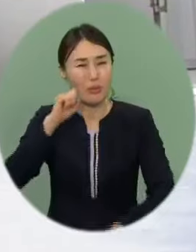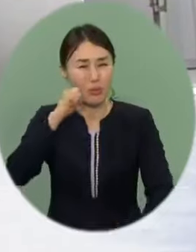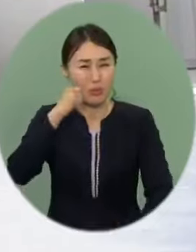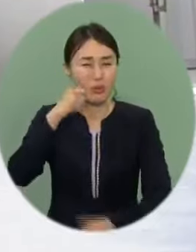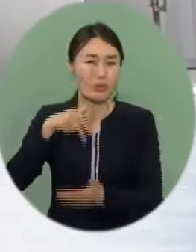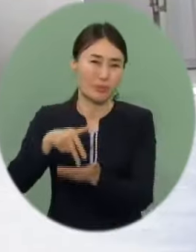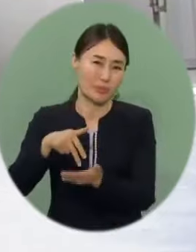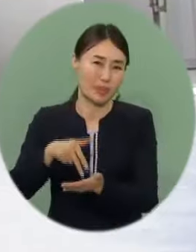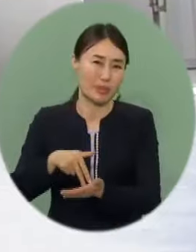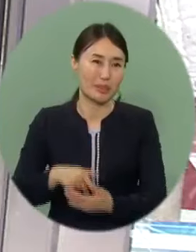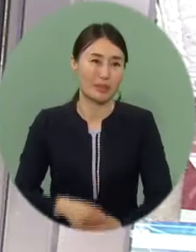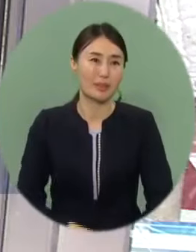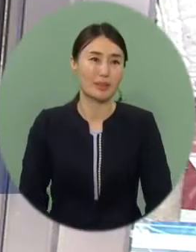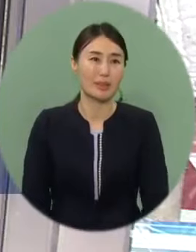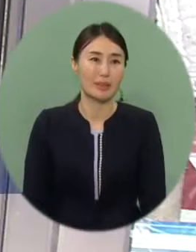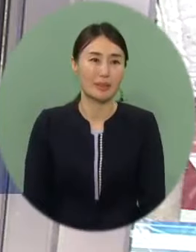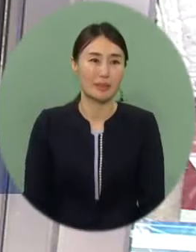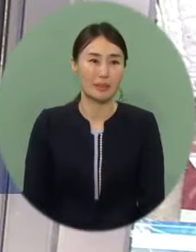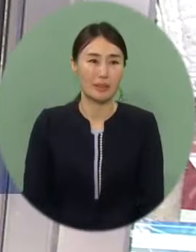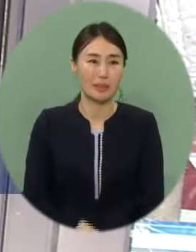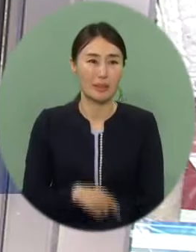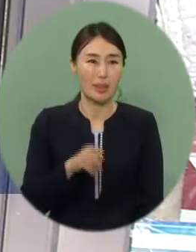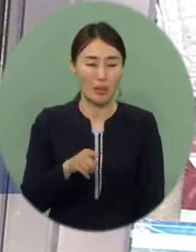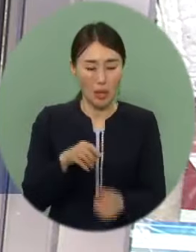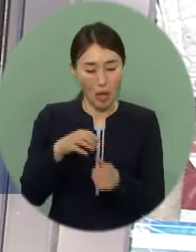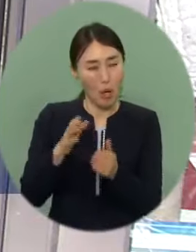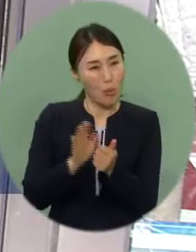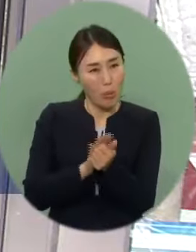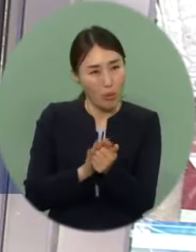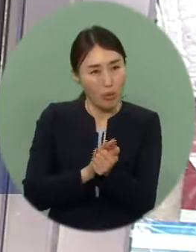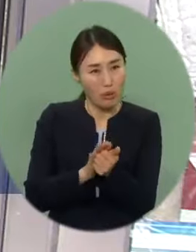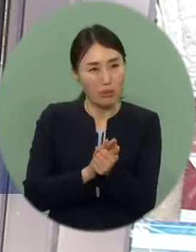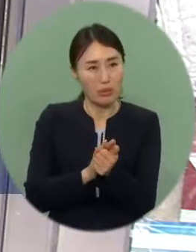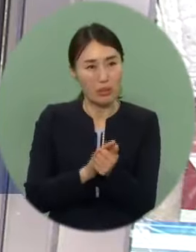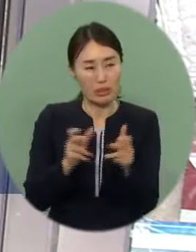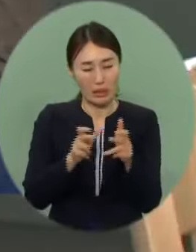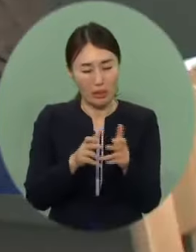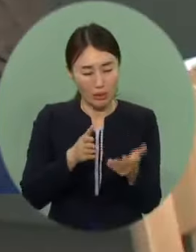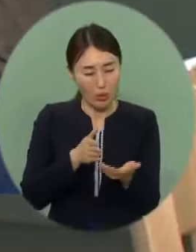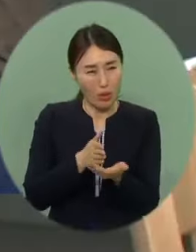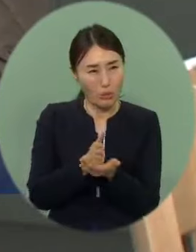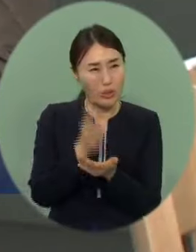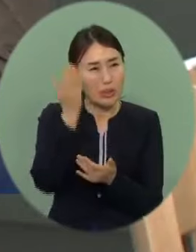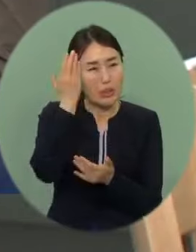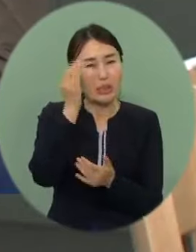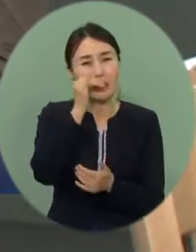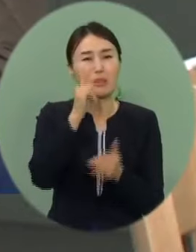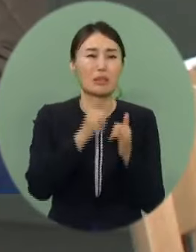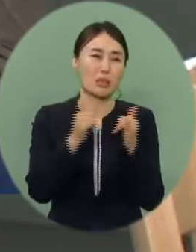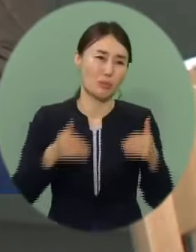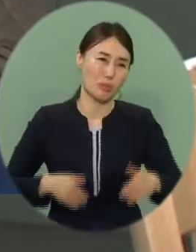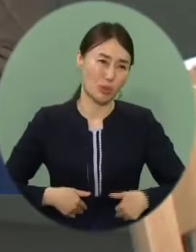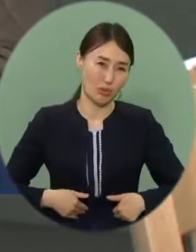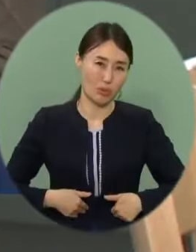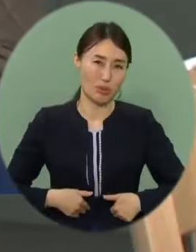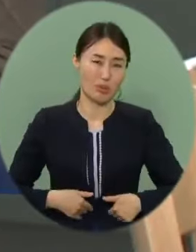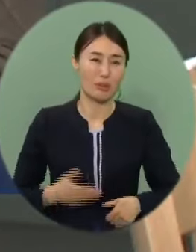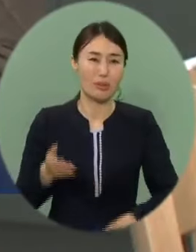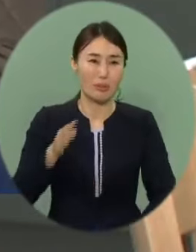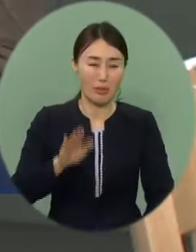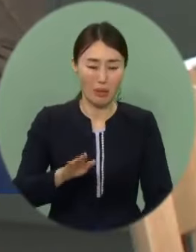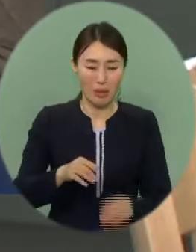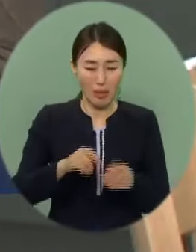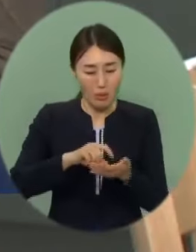있습니다 이렇게 대야하는 케어하는 장애인에 대해 전문성 있는 인력이 배치되어 있지 않습니다 그분들이